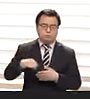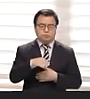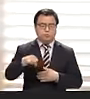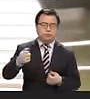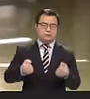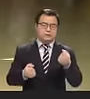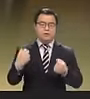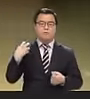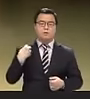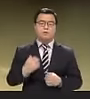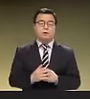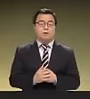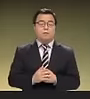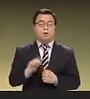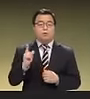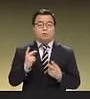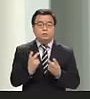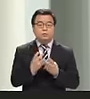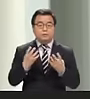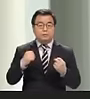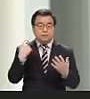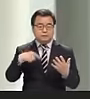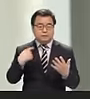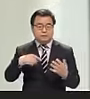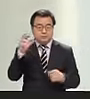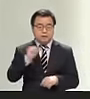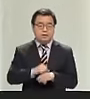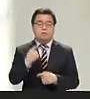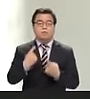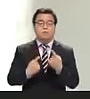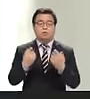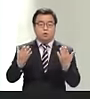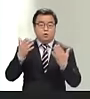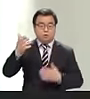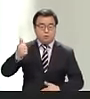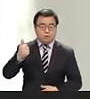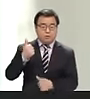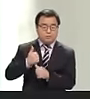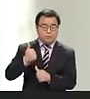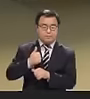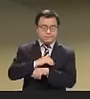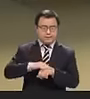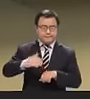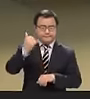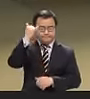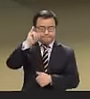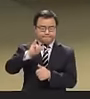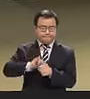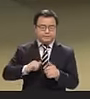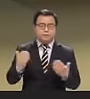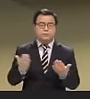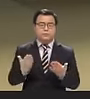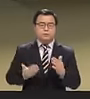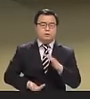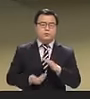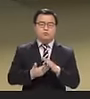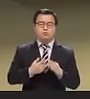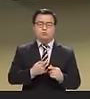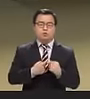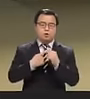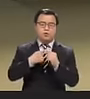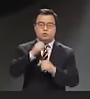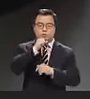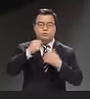수업을 얼마나 많이 또 잘하느냐보다는 교장 교감에게 얼마나 충성하느냐가 최고점의 관건이라는